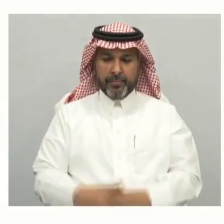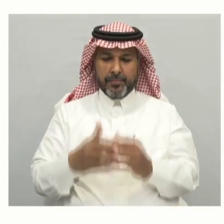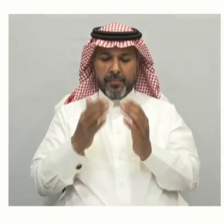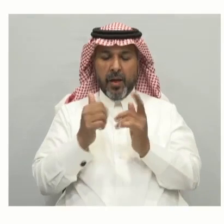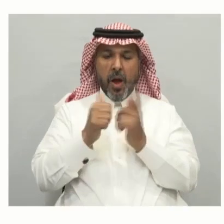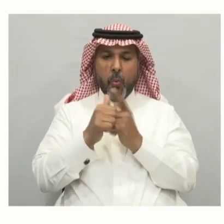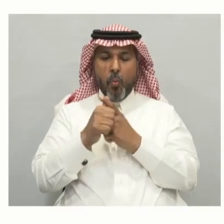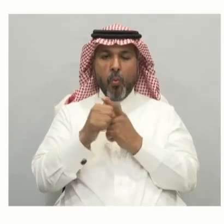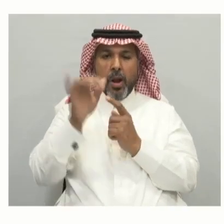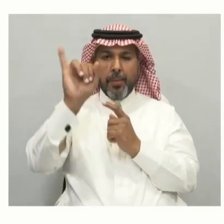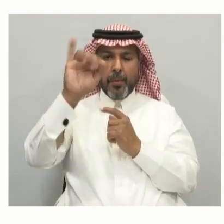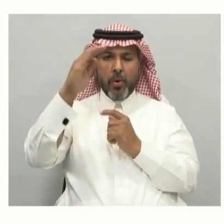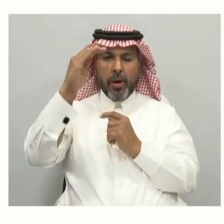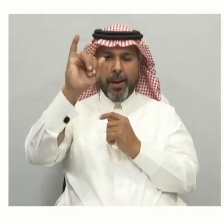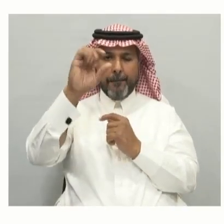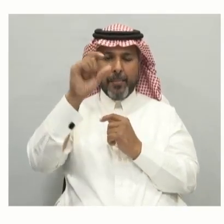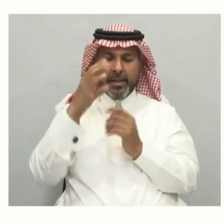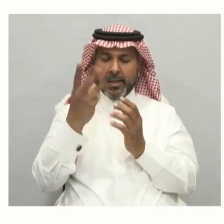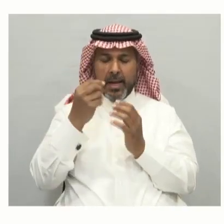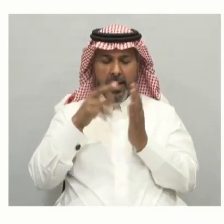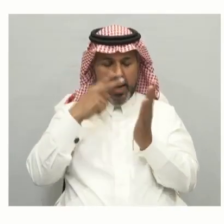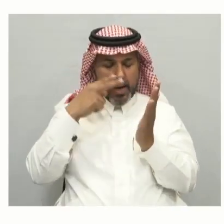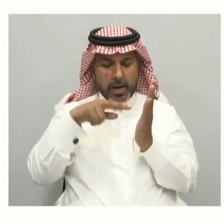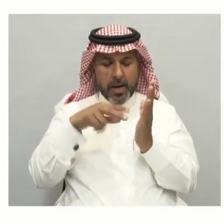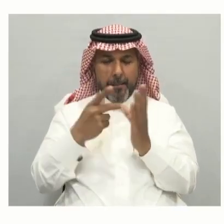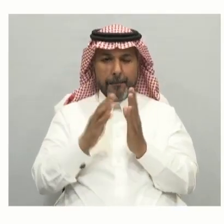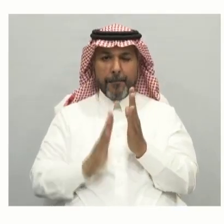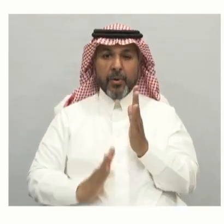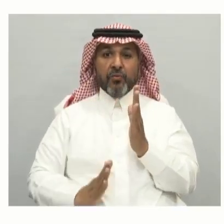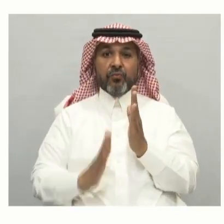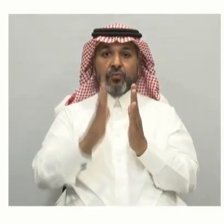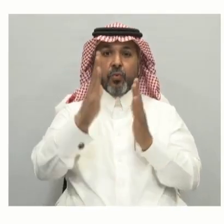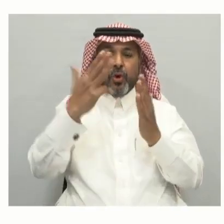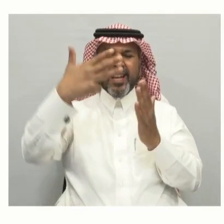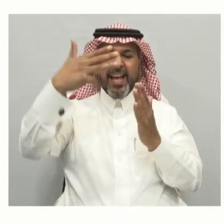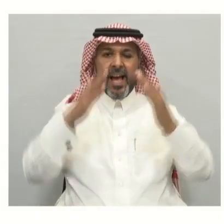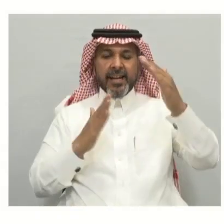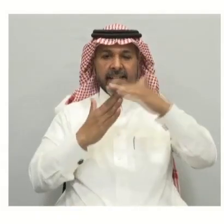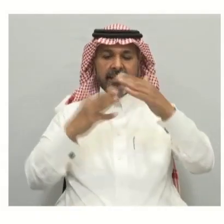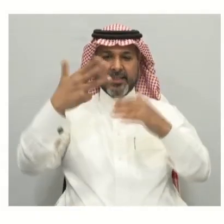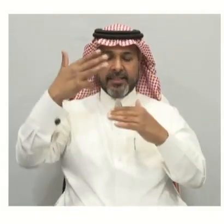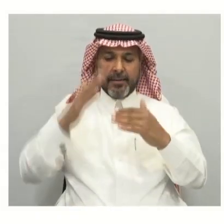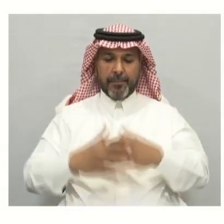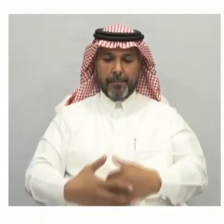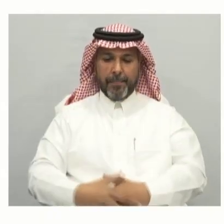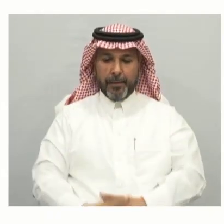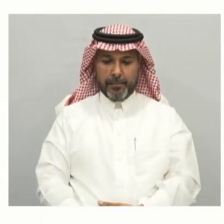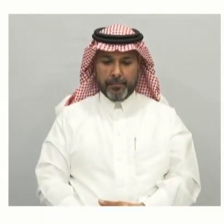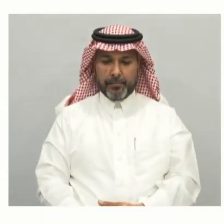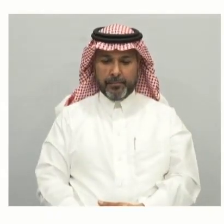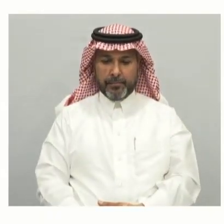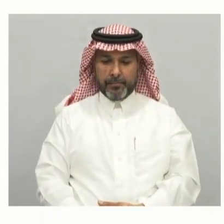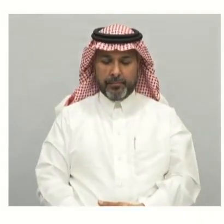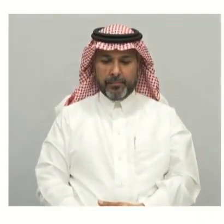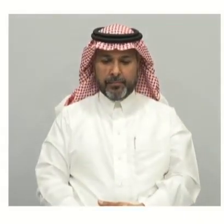محمد قرات 90 صفحه اذا عند الطالب محمد نرسم عمود الى ان يصل الى تسعين